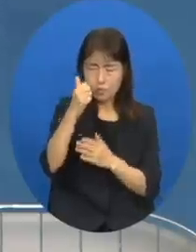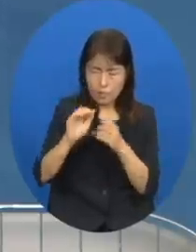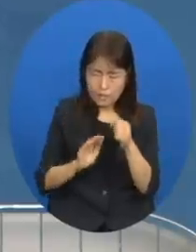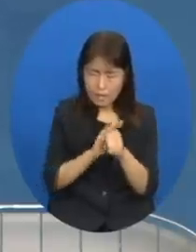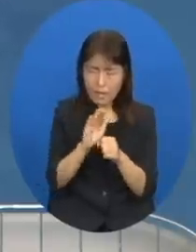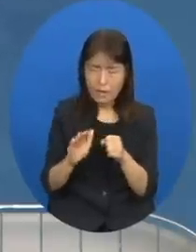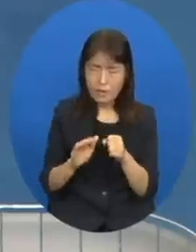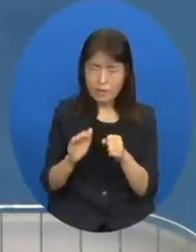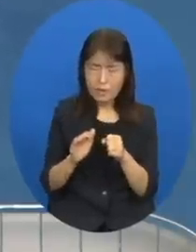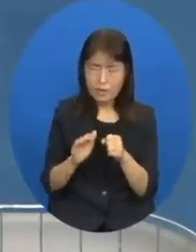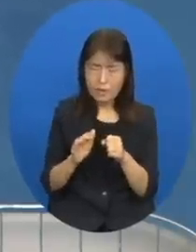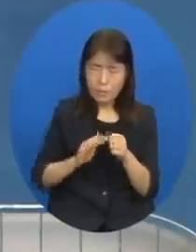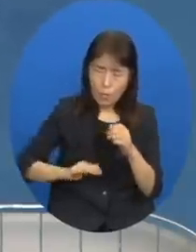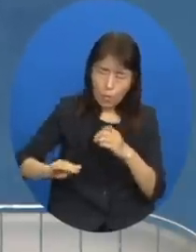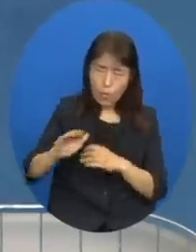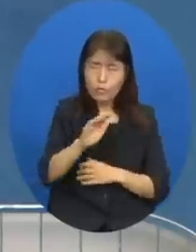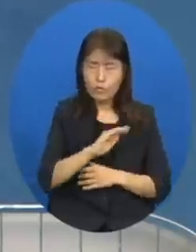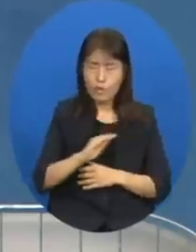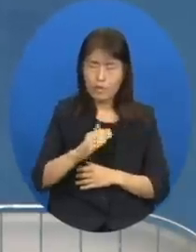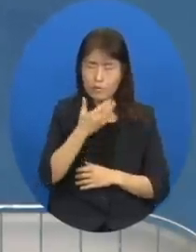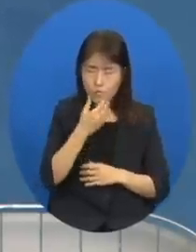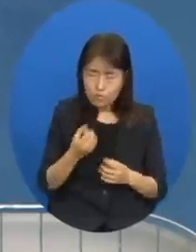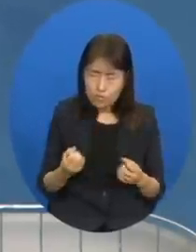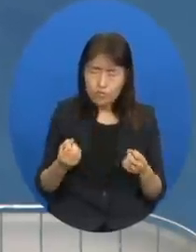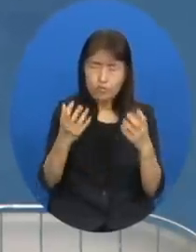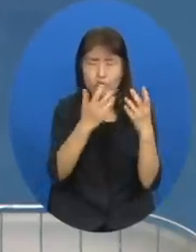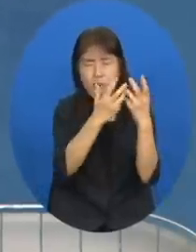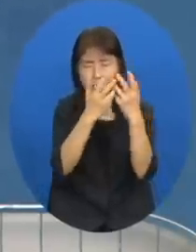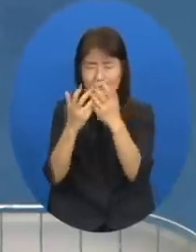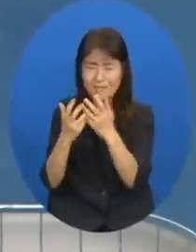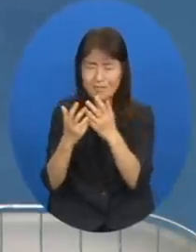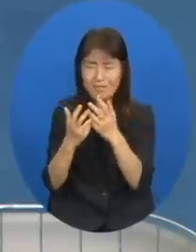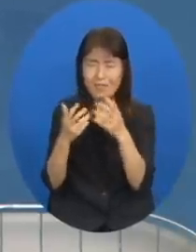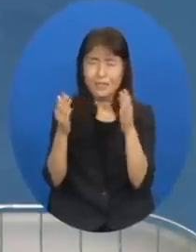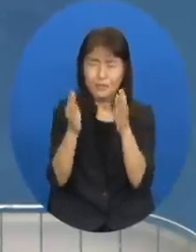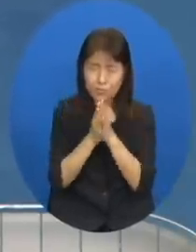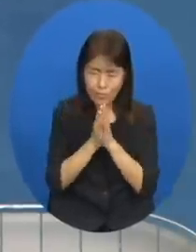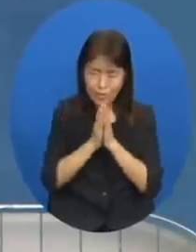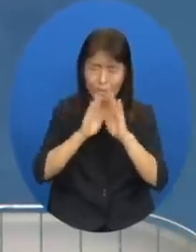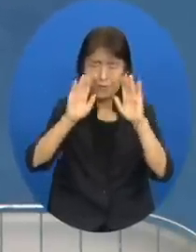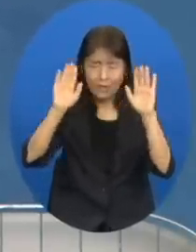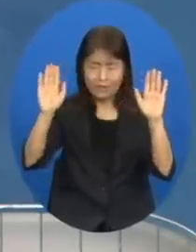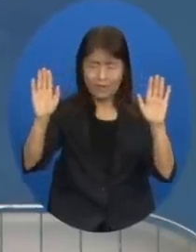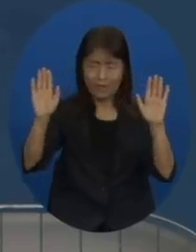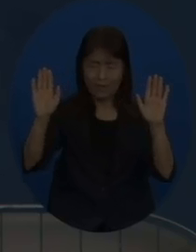모든 교우들을 위해 충만하시기를 축원하옵나이다 아멘